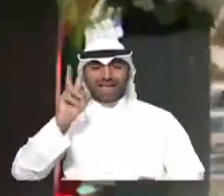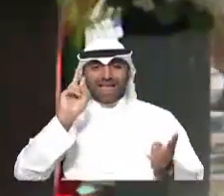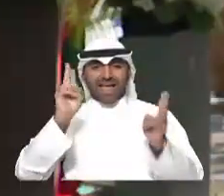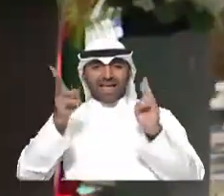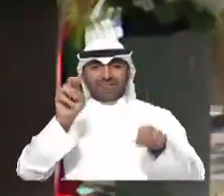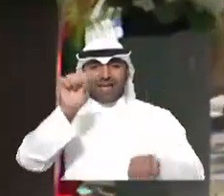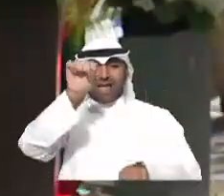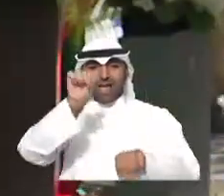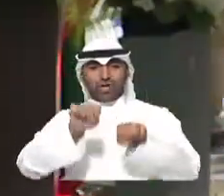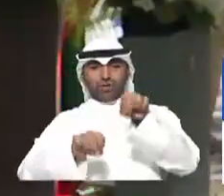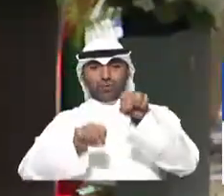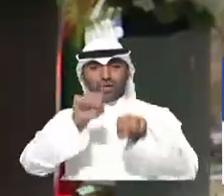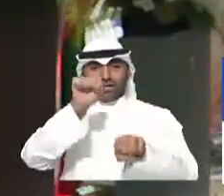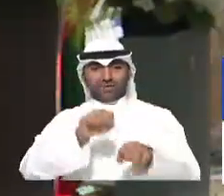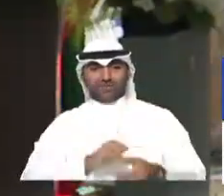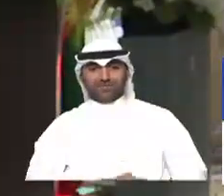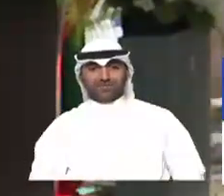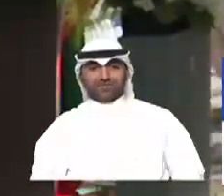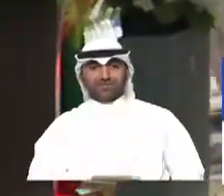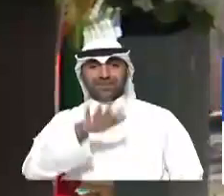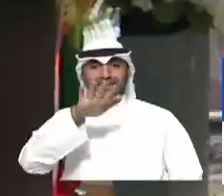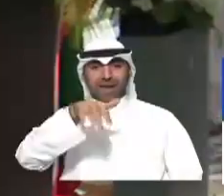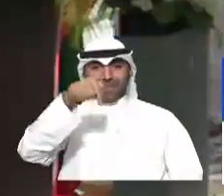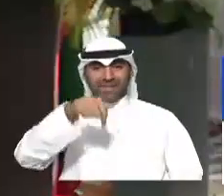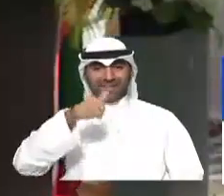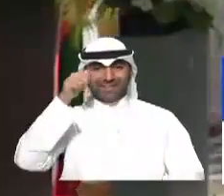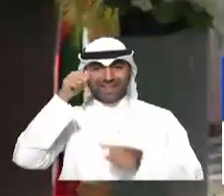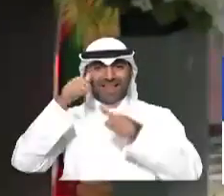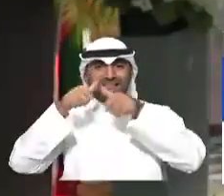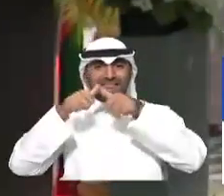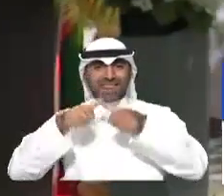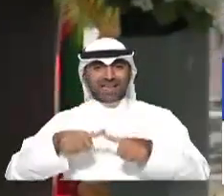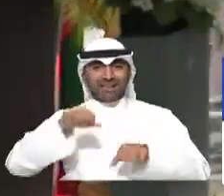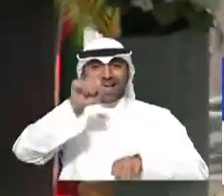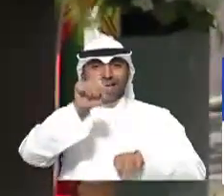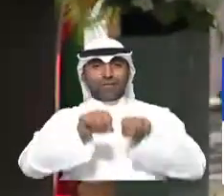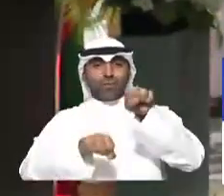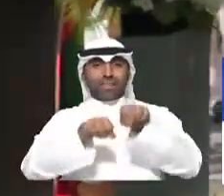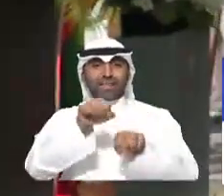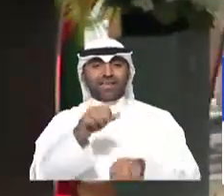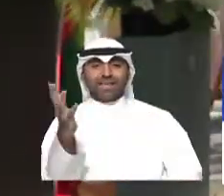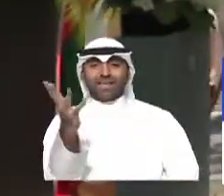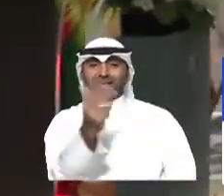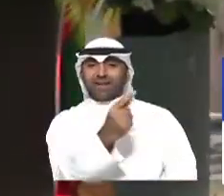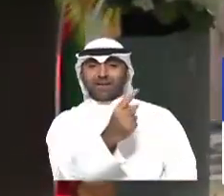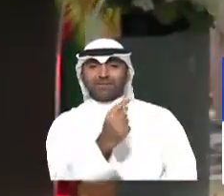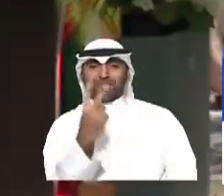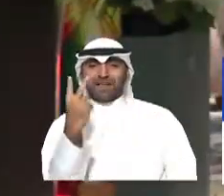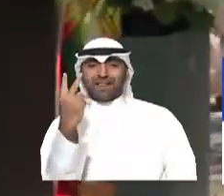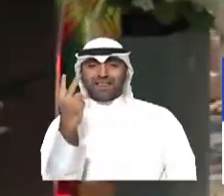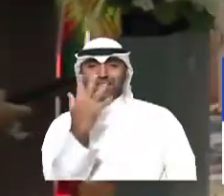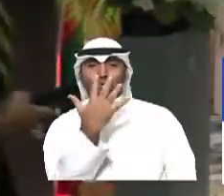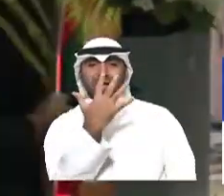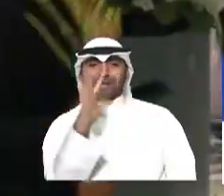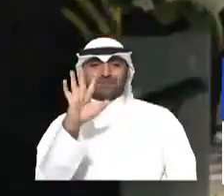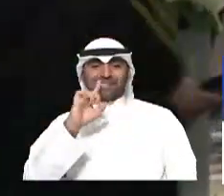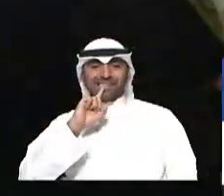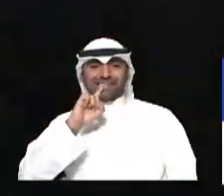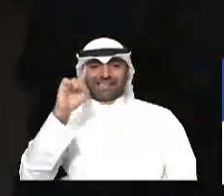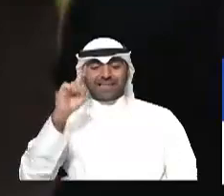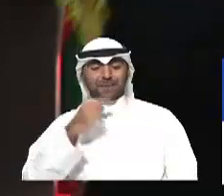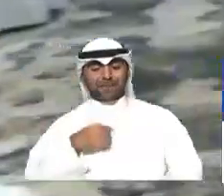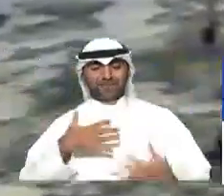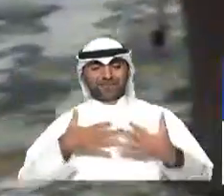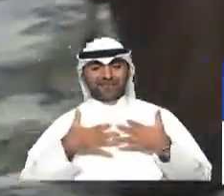هذه المناسبة 52 نحتفل فيها، الله يجعلها عامرة بالأفراح والمسرات. في بادي الأمر أنا أهني حضرة